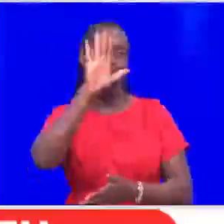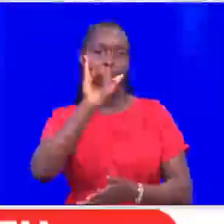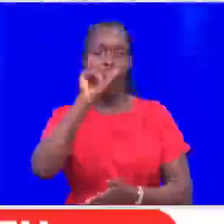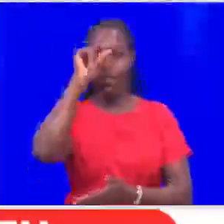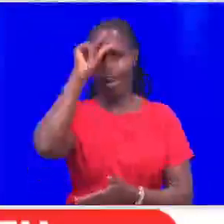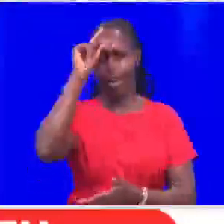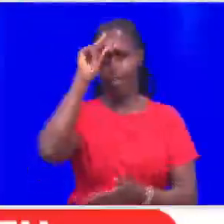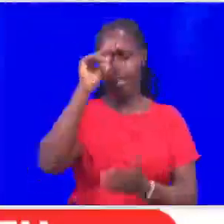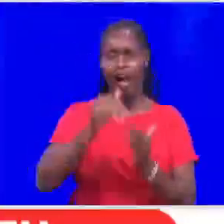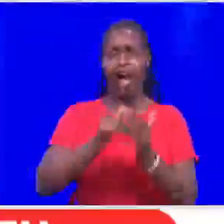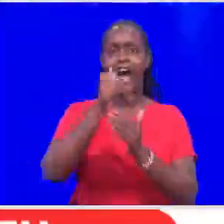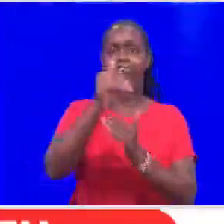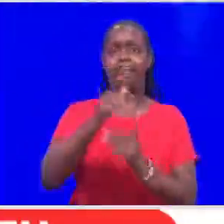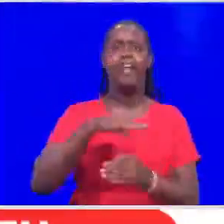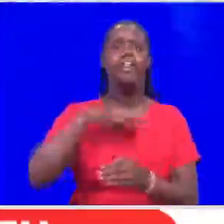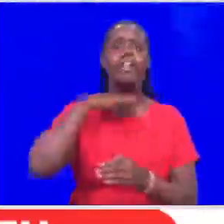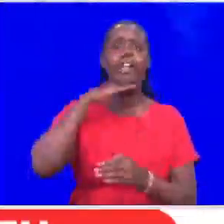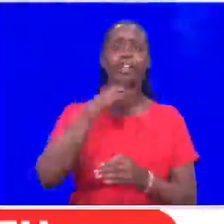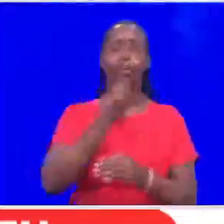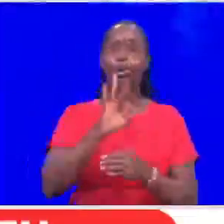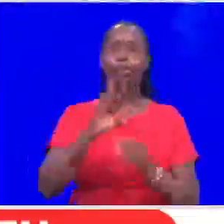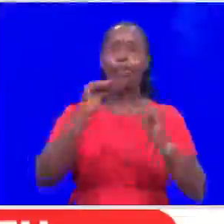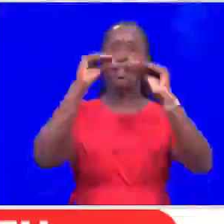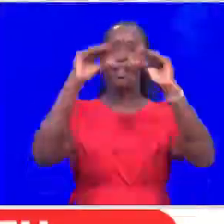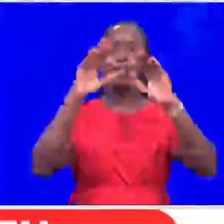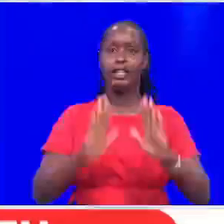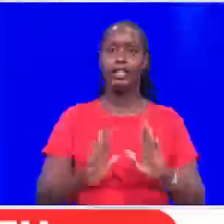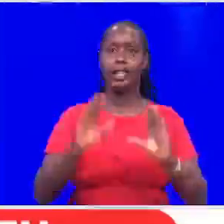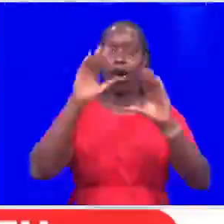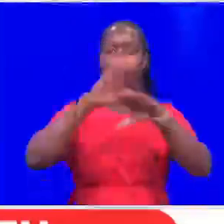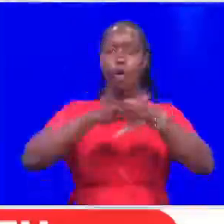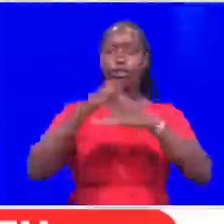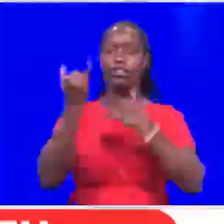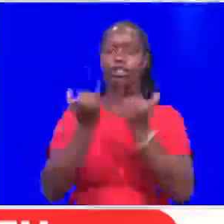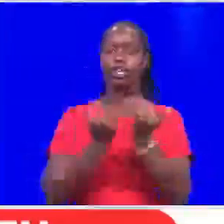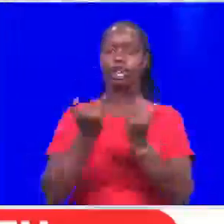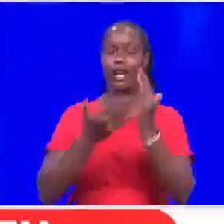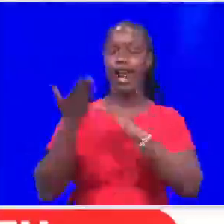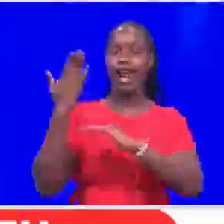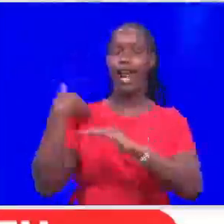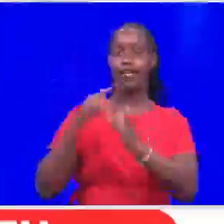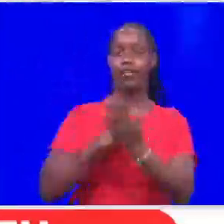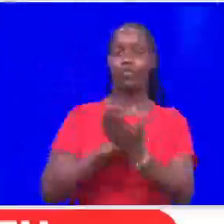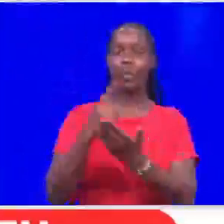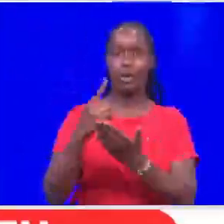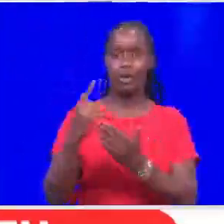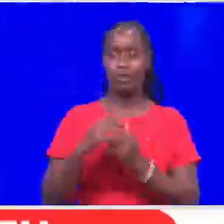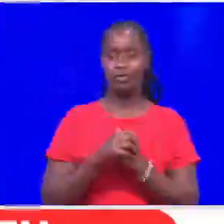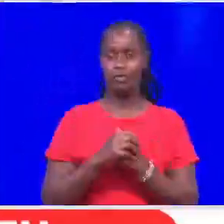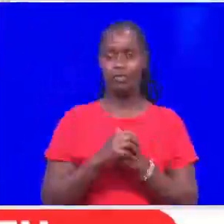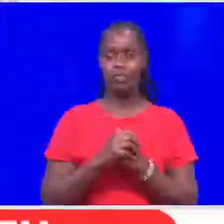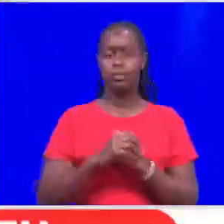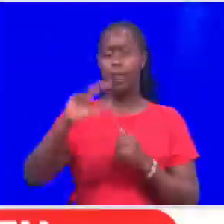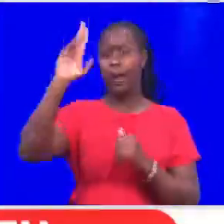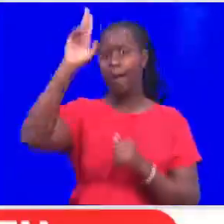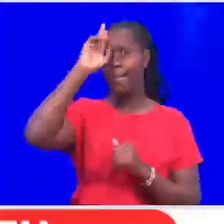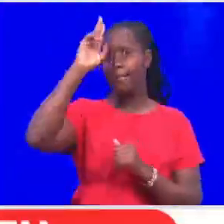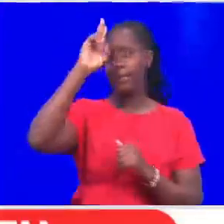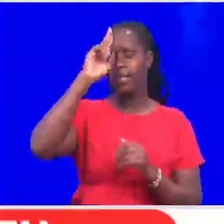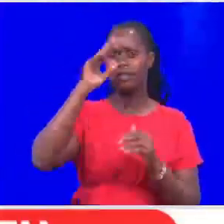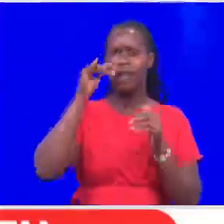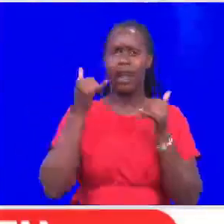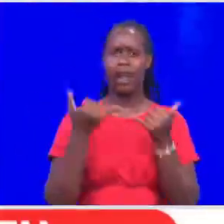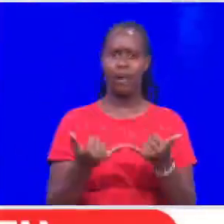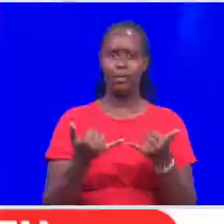hatua kufuatia mauaji ya mwalimu mkuu wa Kagir Jumamosi wiki iliyopita. Polisi